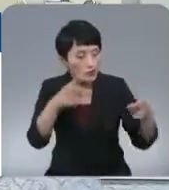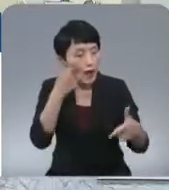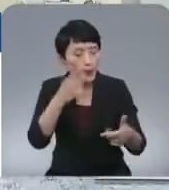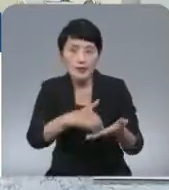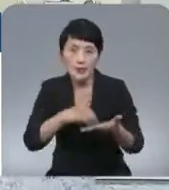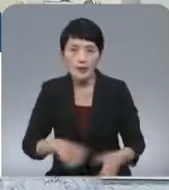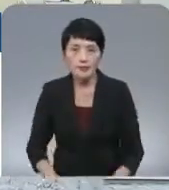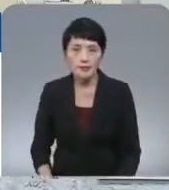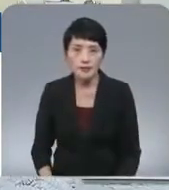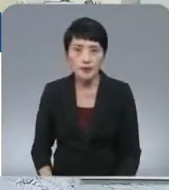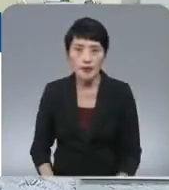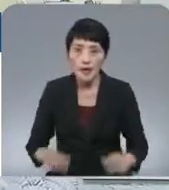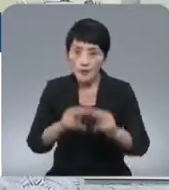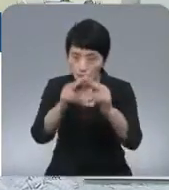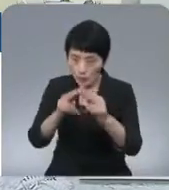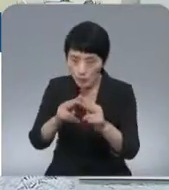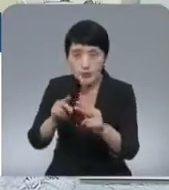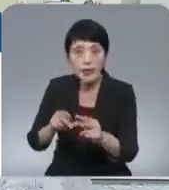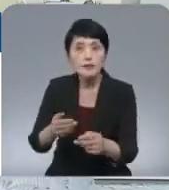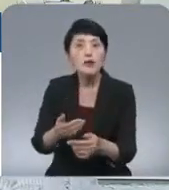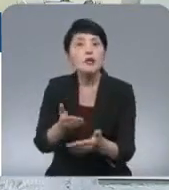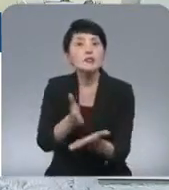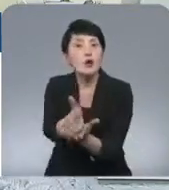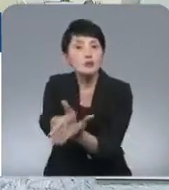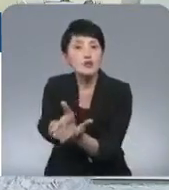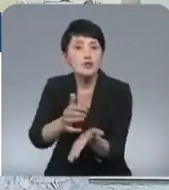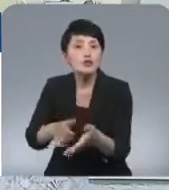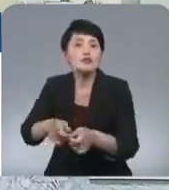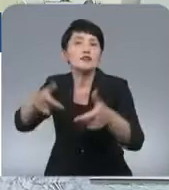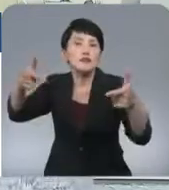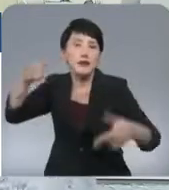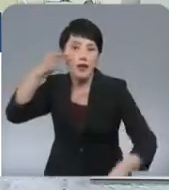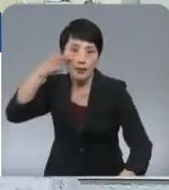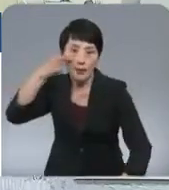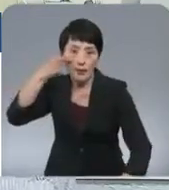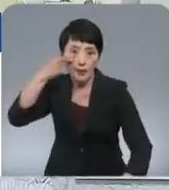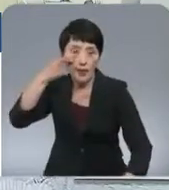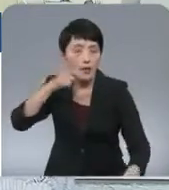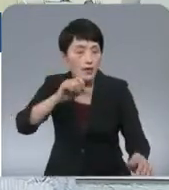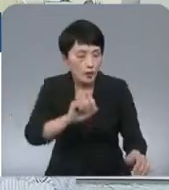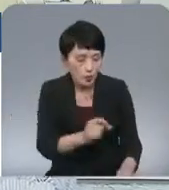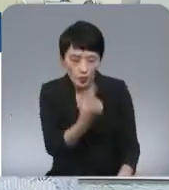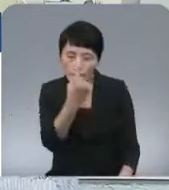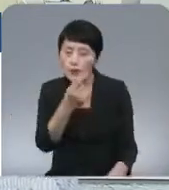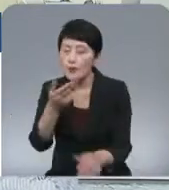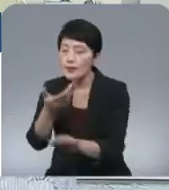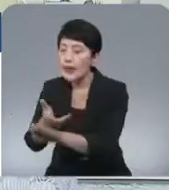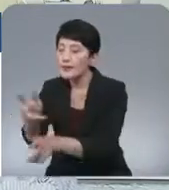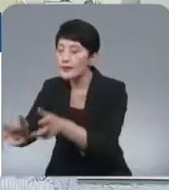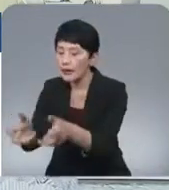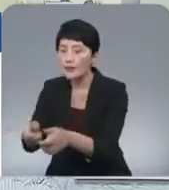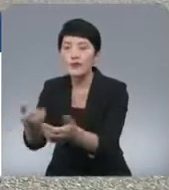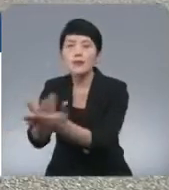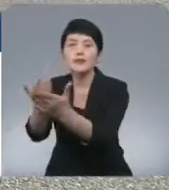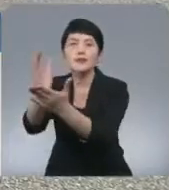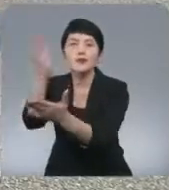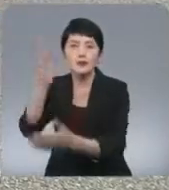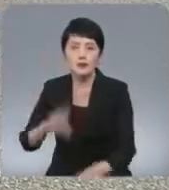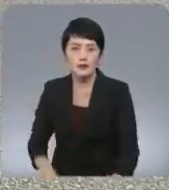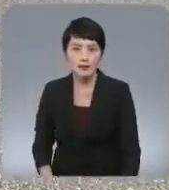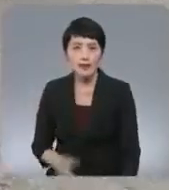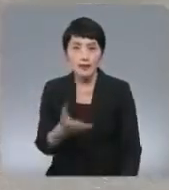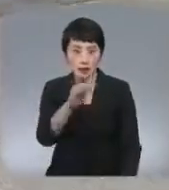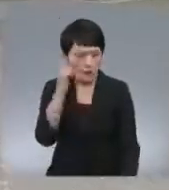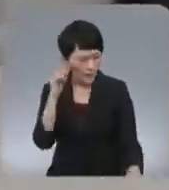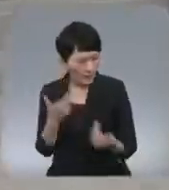qui est obligé de ne pas rehausser le nombre de leurs étudiants en raison de la loi relative à l'aménagement de la région de séoul une dizaine d'établissements